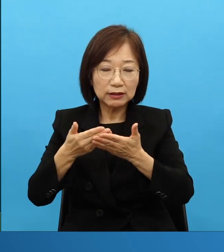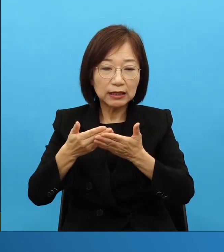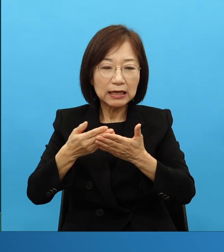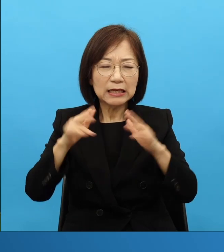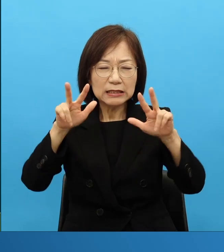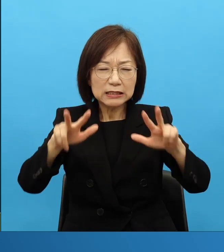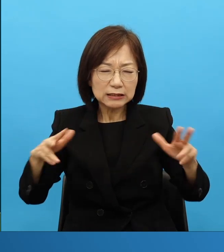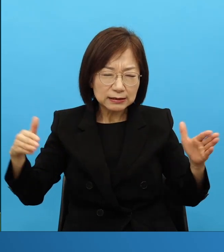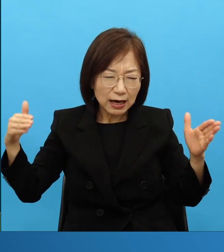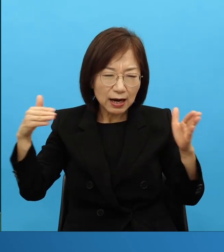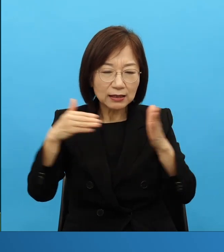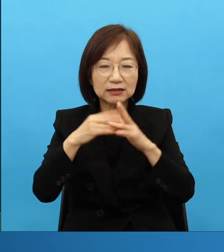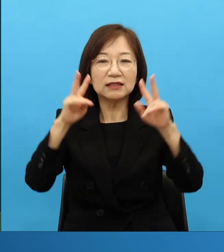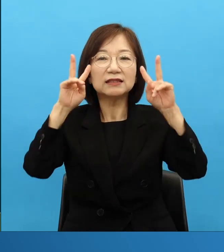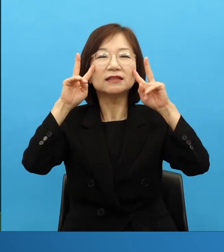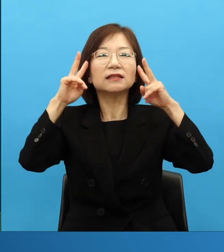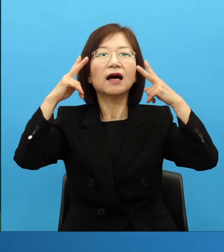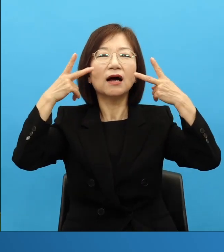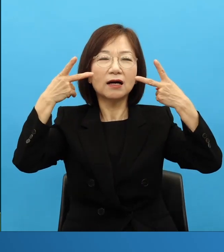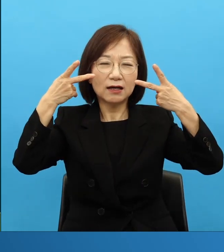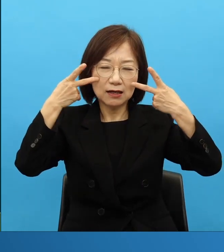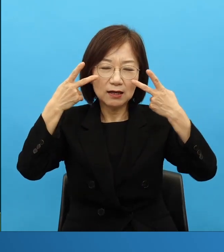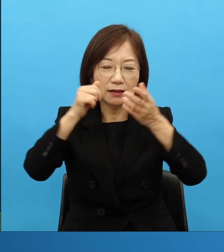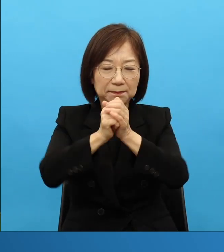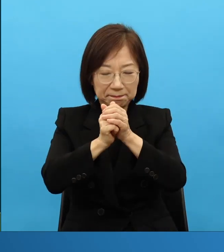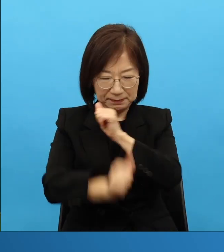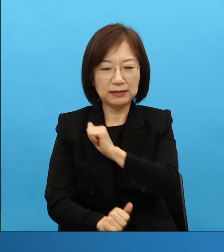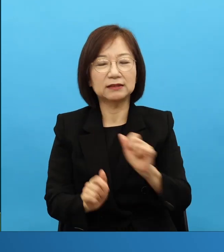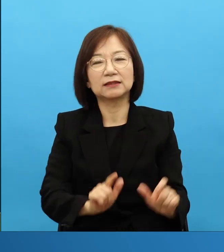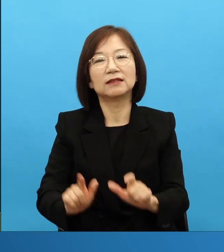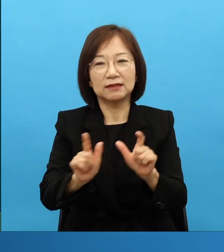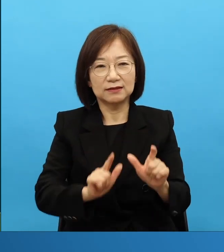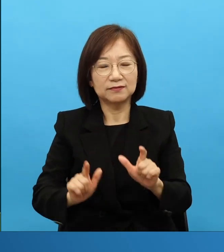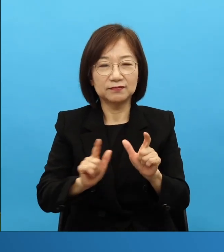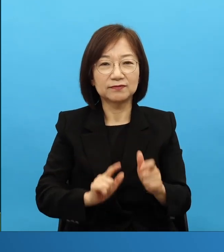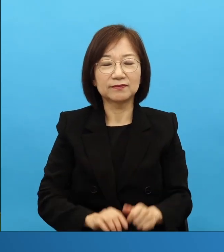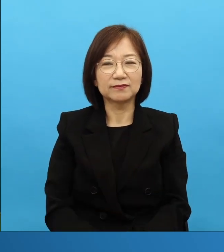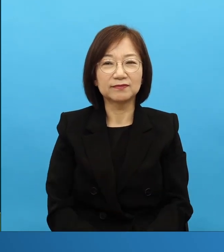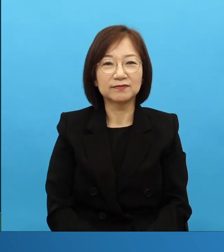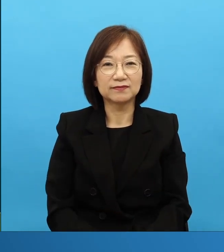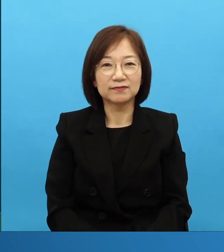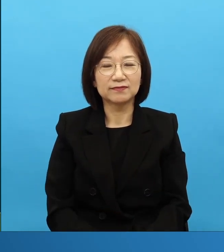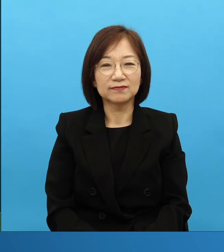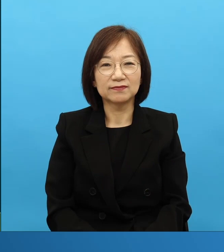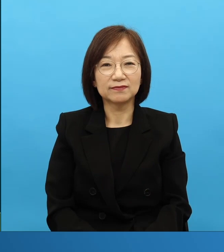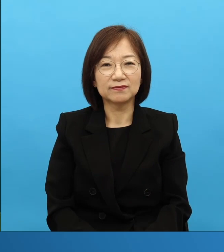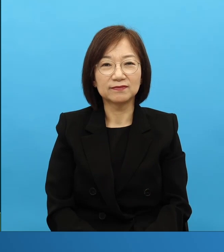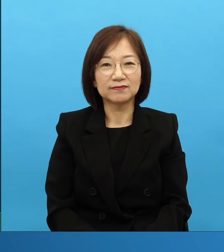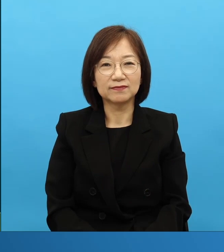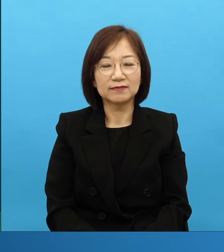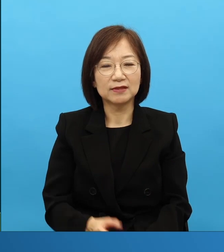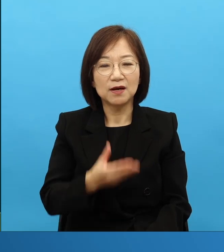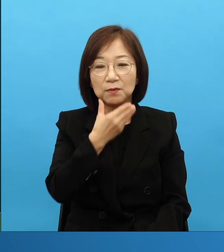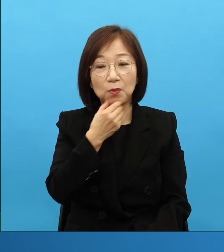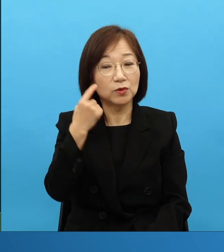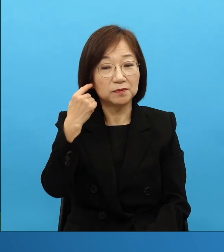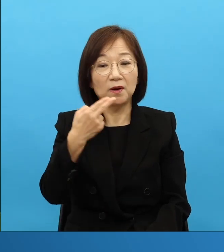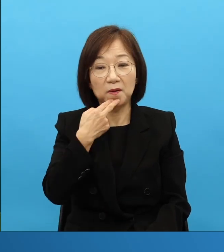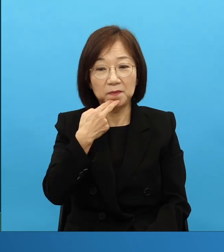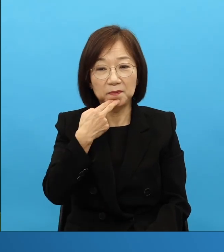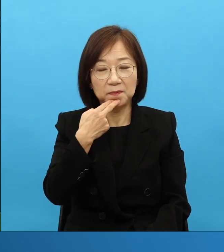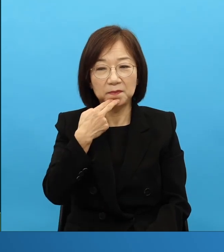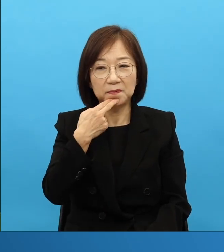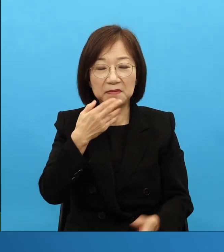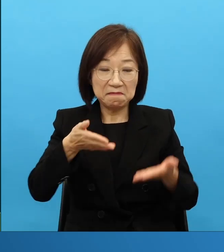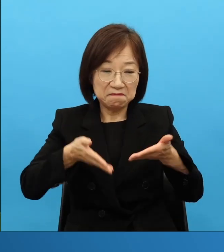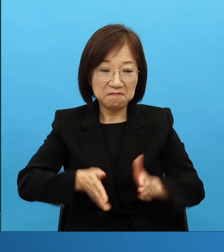있습니다. And so God gave them the gospel to bless them, but they misunderstood, and even now they're stuck in that mindset. 복음이 없습니다. 할례 받아야 돼. They